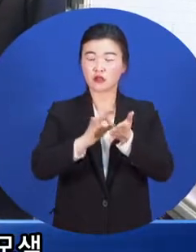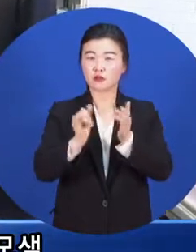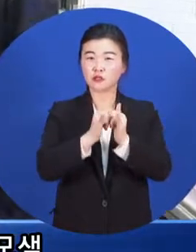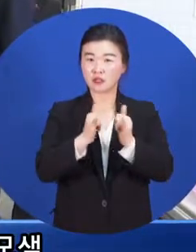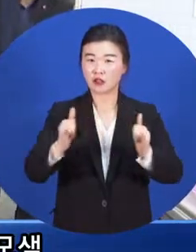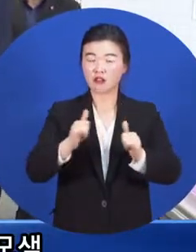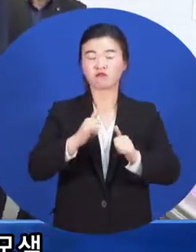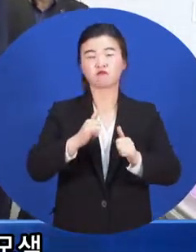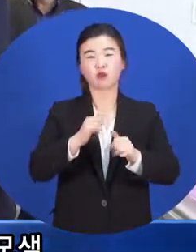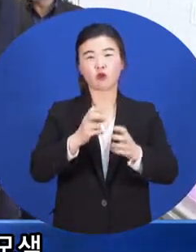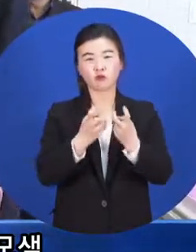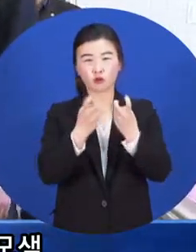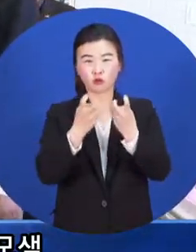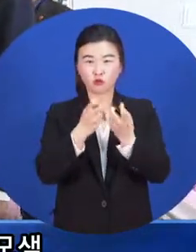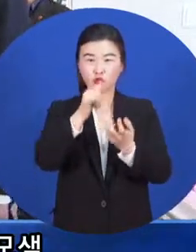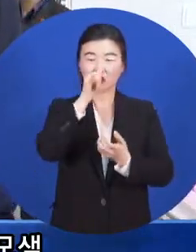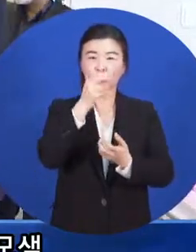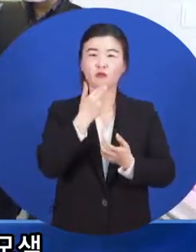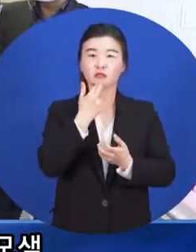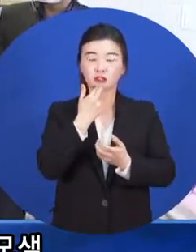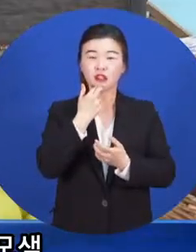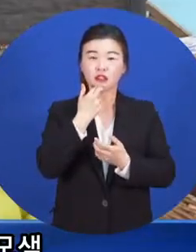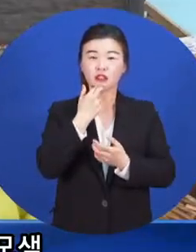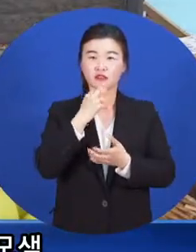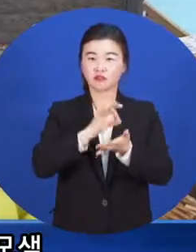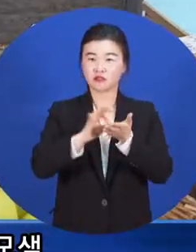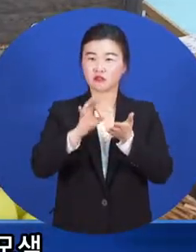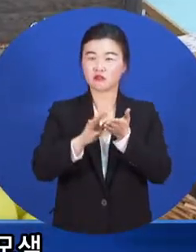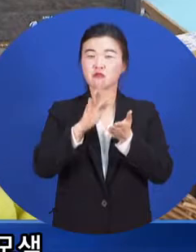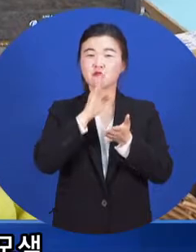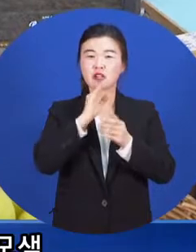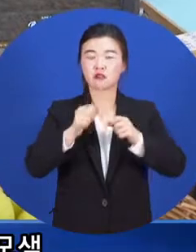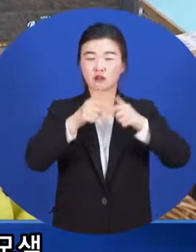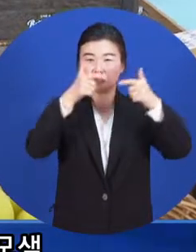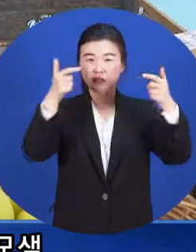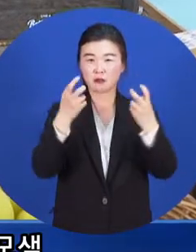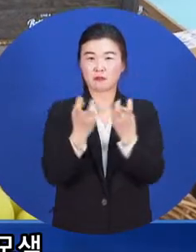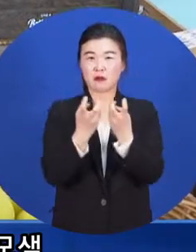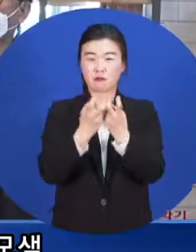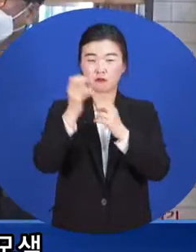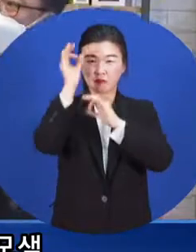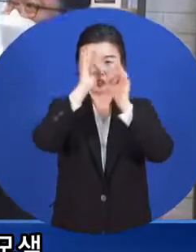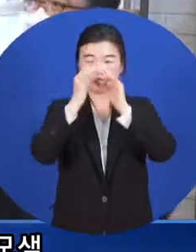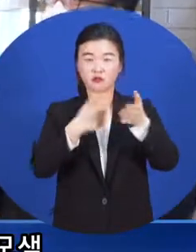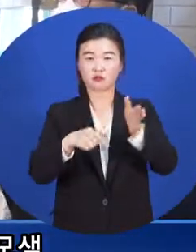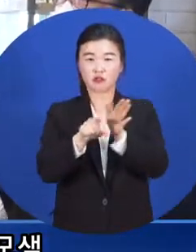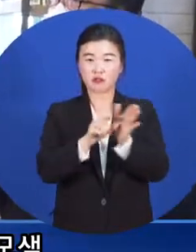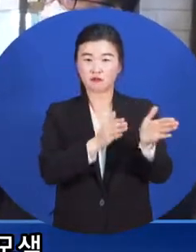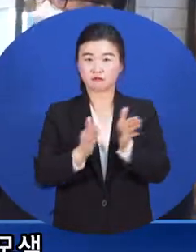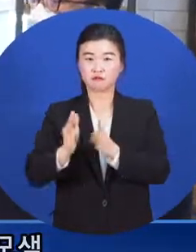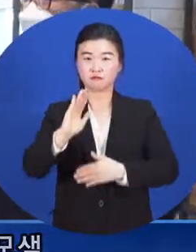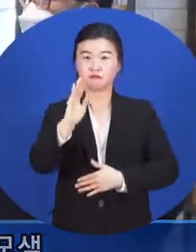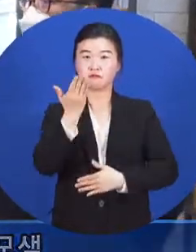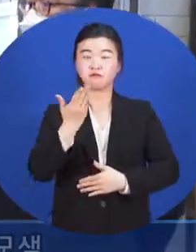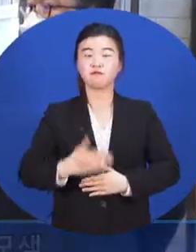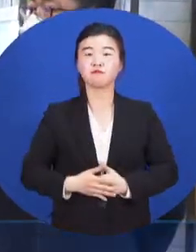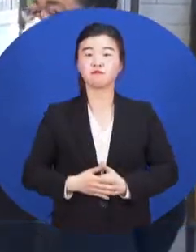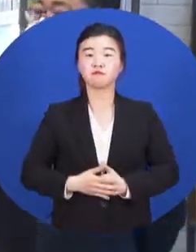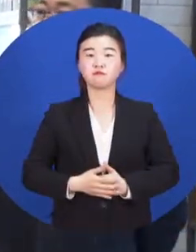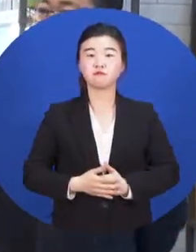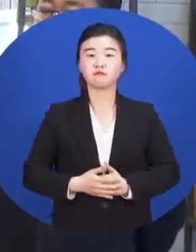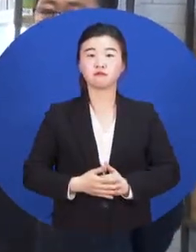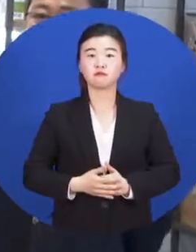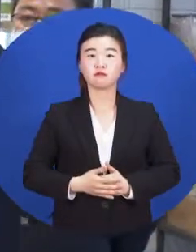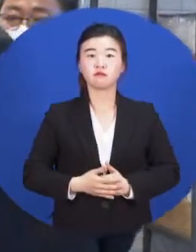및 소비자들의 소비 패턴 등을 검토하여 친환경 농업의 확대 방안을 모색하기 위해